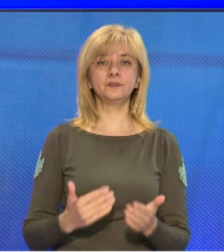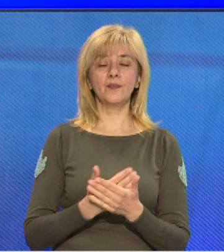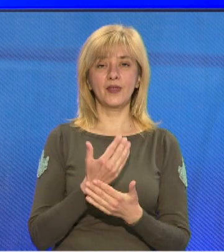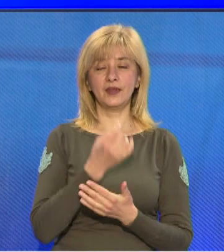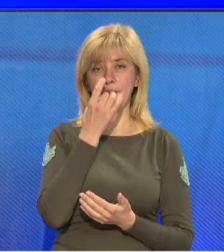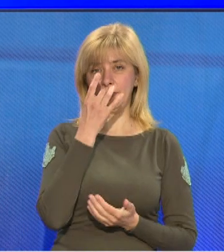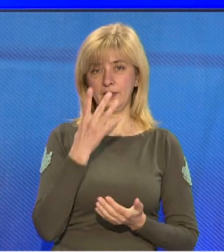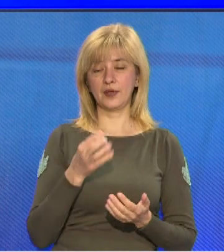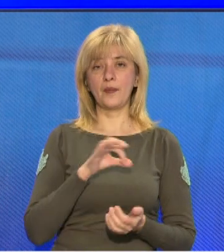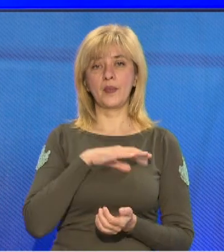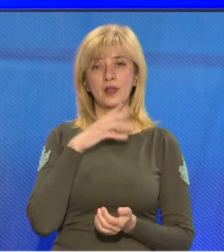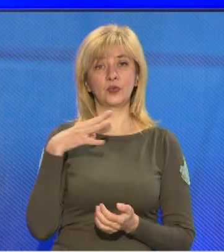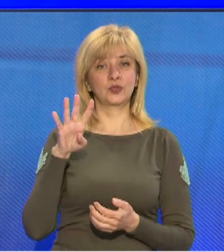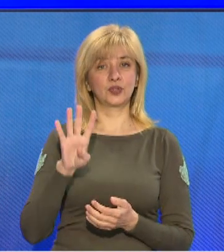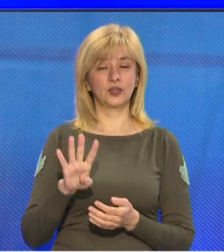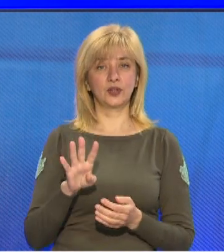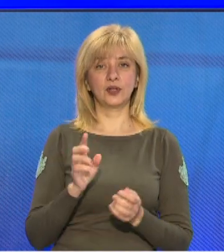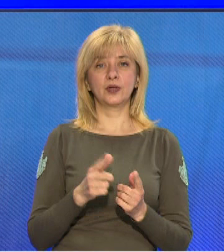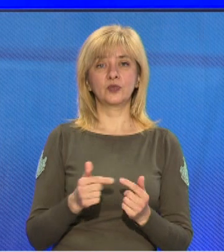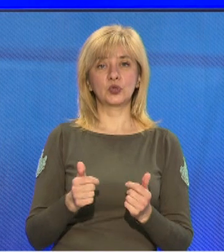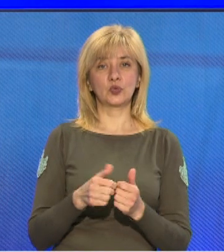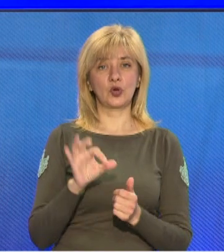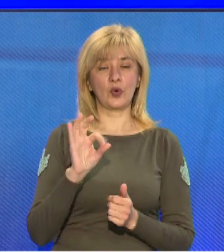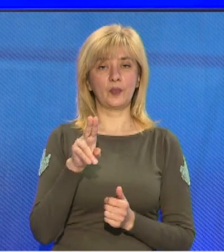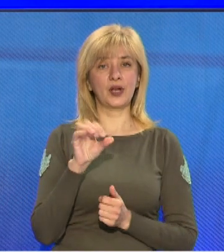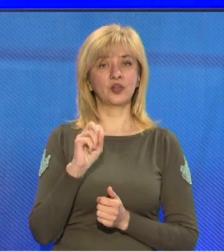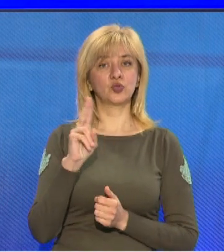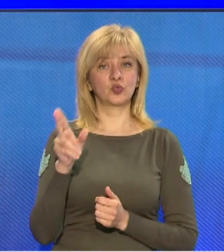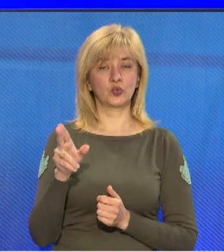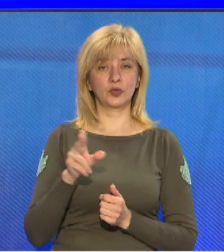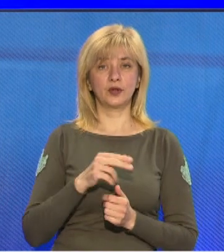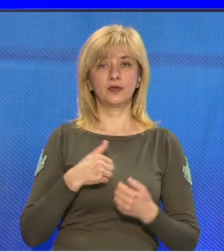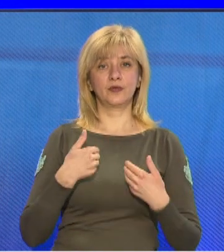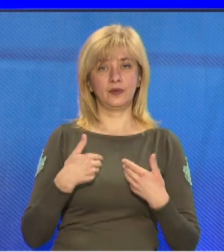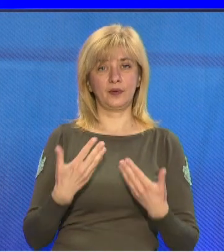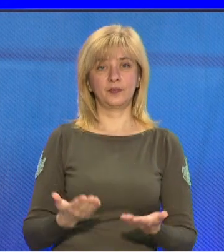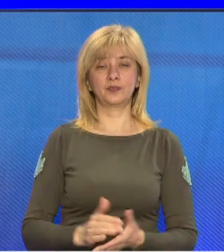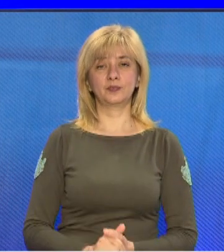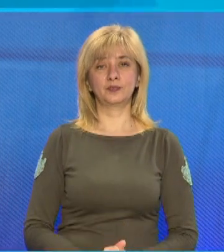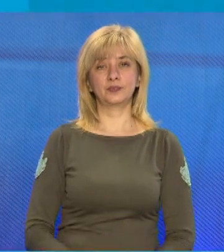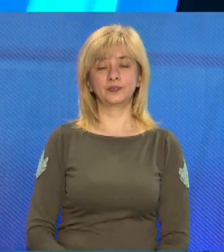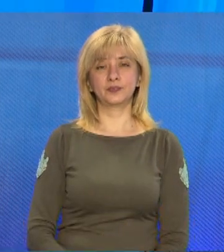Навіне прийомення на Білорусь 4 у студії Вольга Пілянчук. Вітаю вас і глядіть сьогодні у випуску.